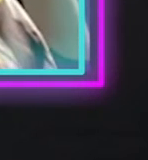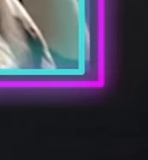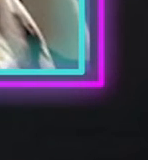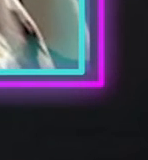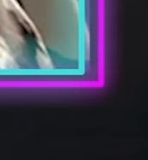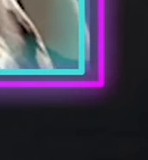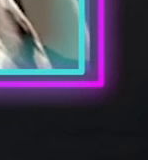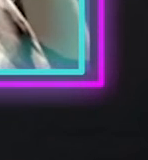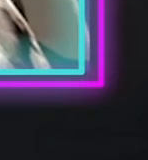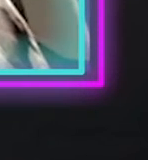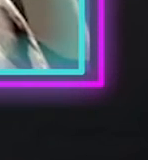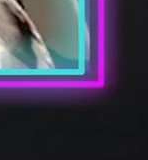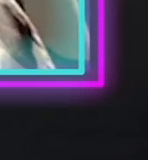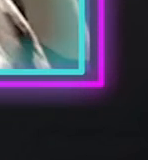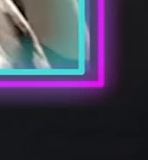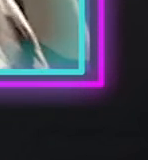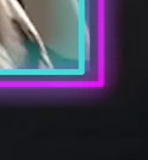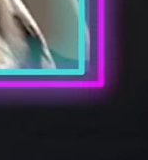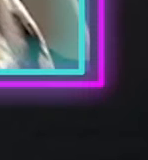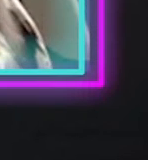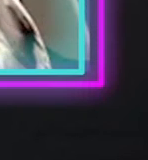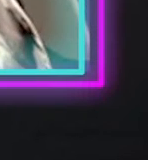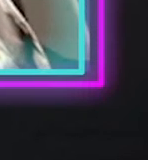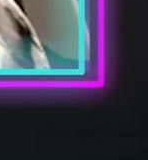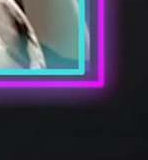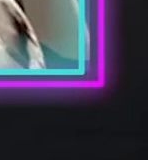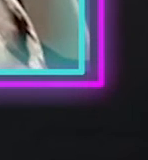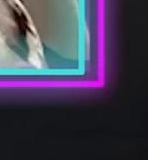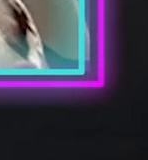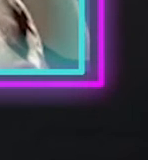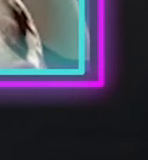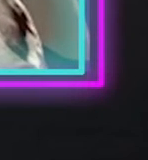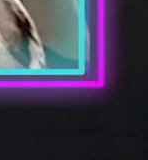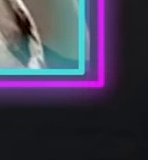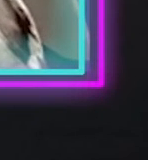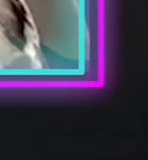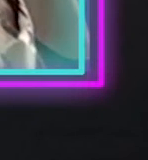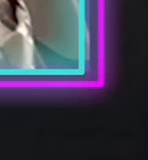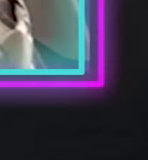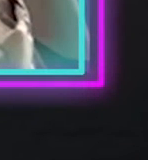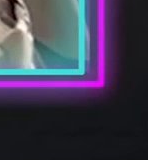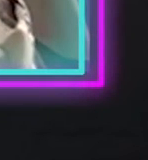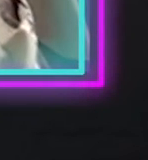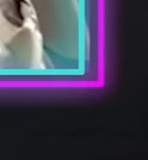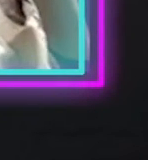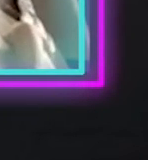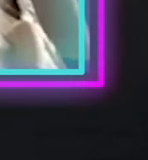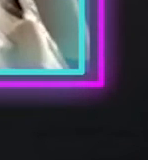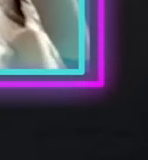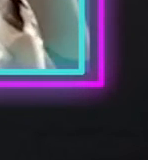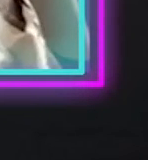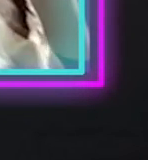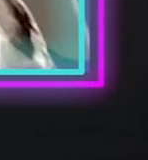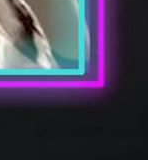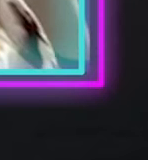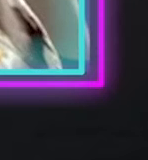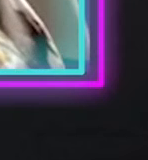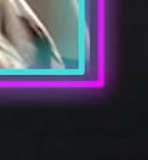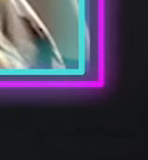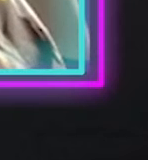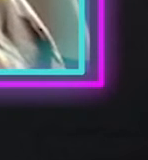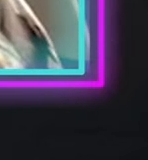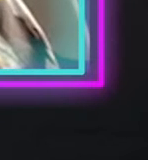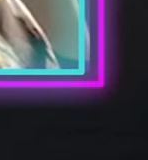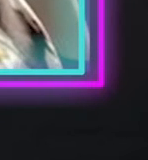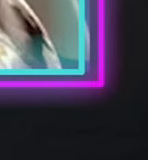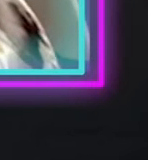first quarter ng 2021. And sobrang ano po sa akin, talagang this, parang feeling ko deserve ko rin yung role